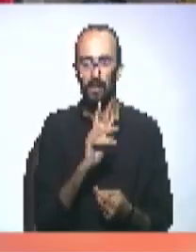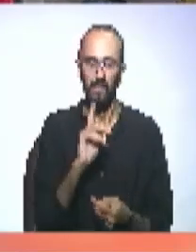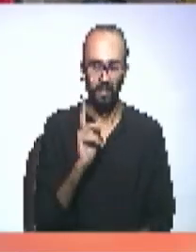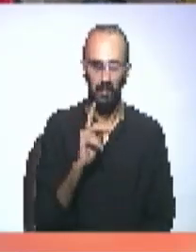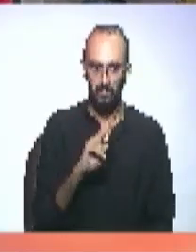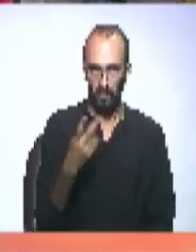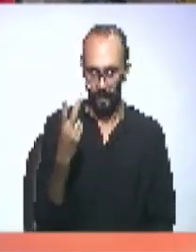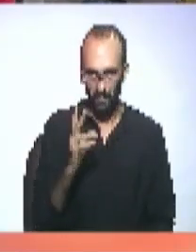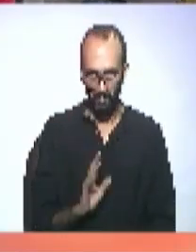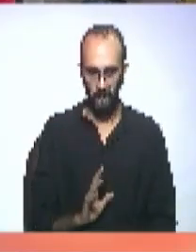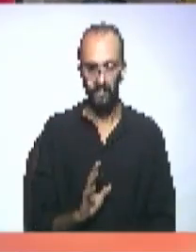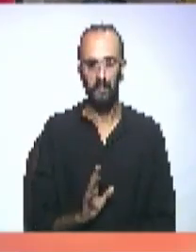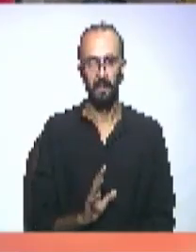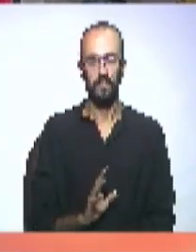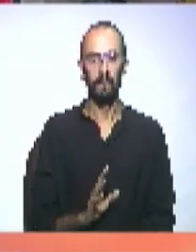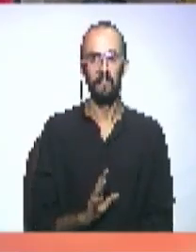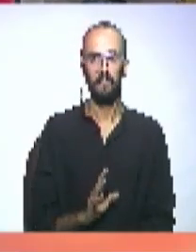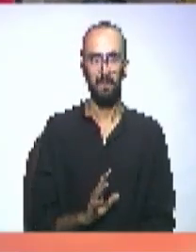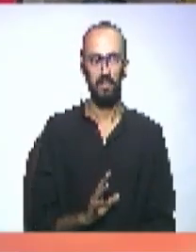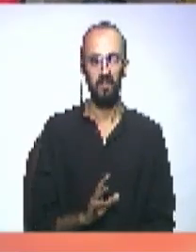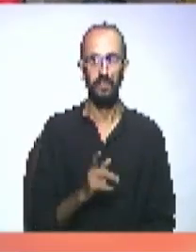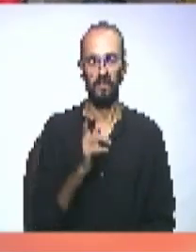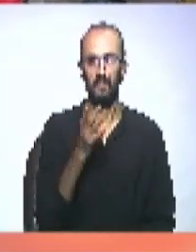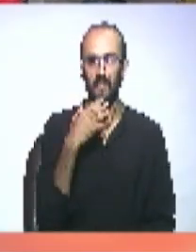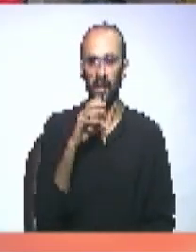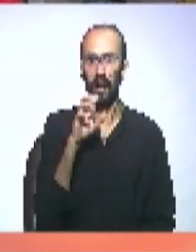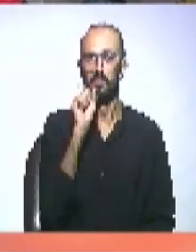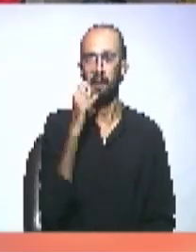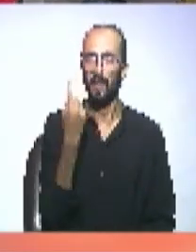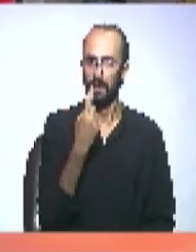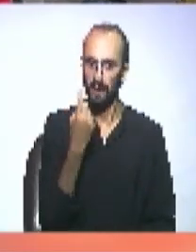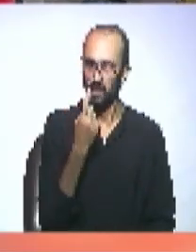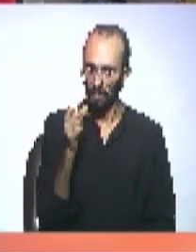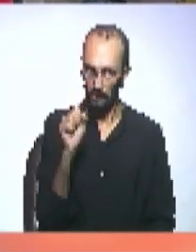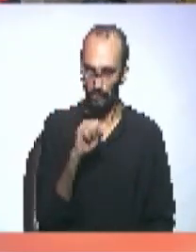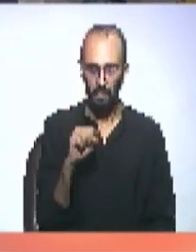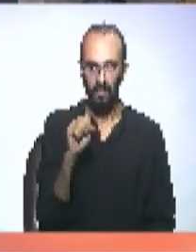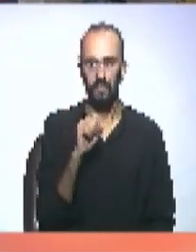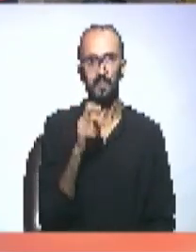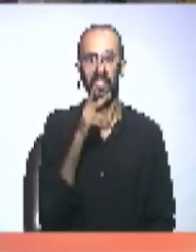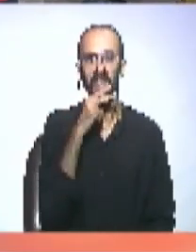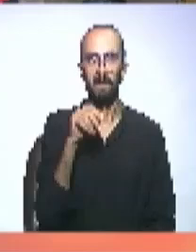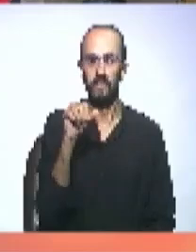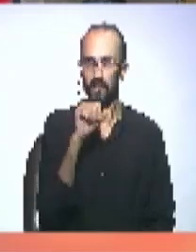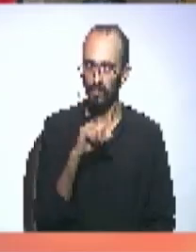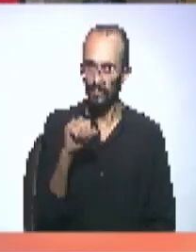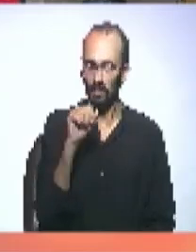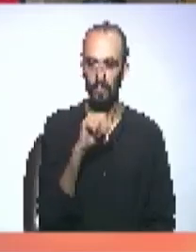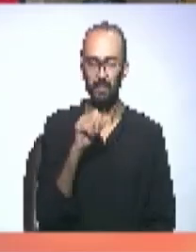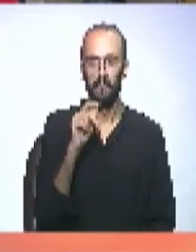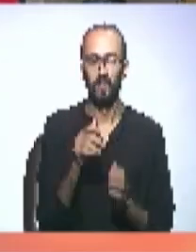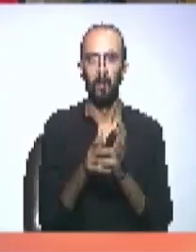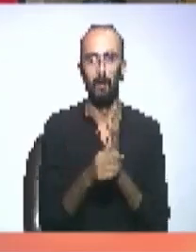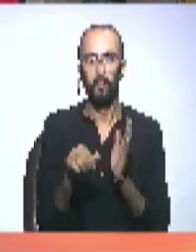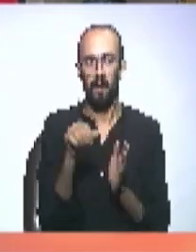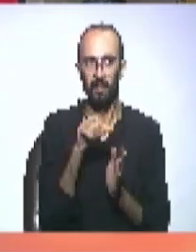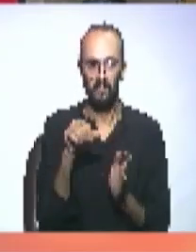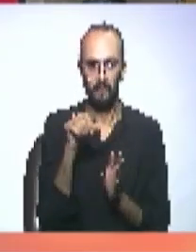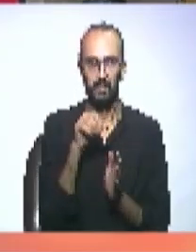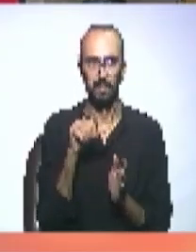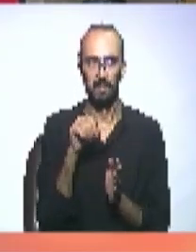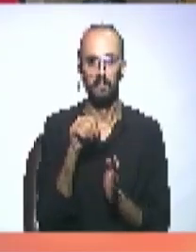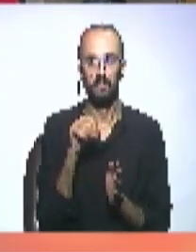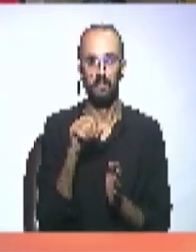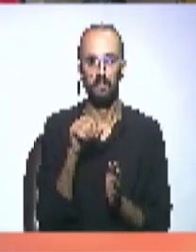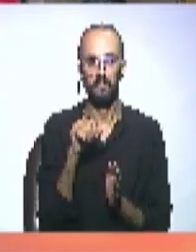صوص، او ممكن اللي ما بيحبش الحراق ممكن يستخدم الكاتشب العادي والمستردة والدبس. ده دبس رمان